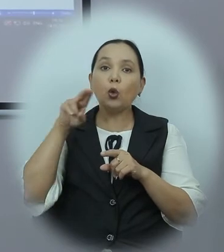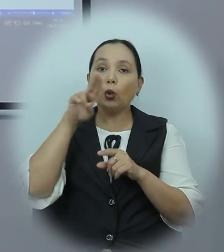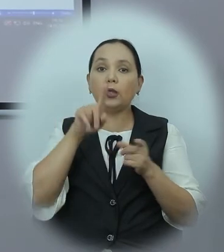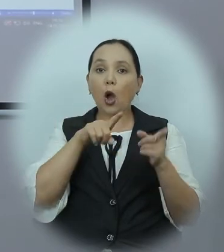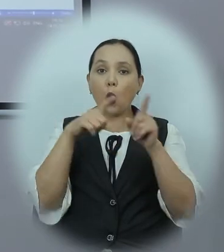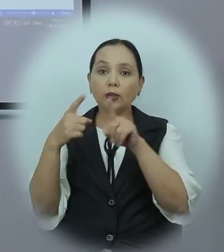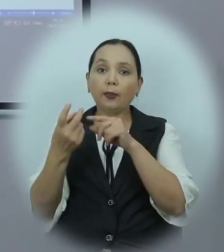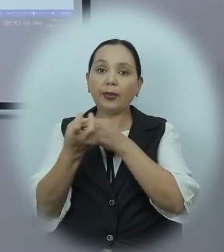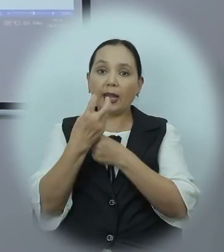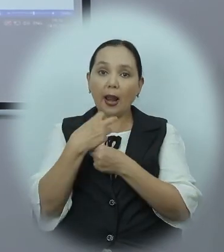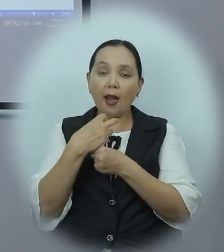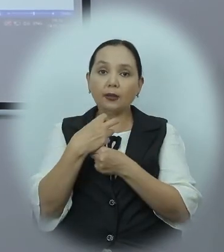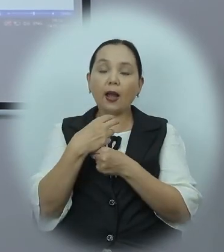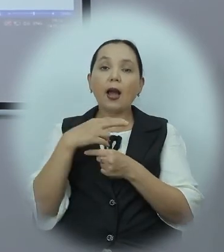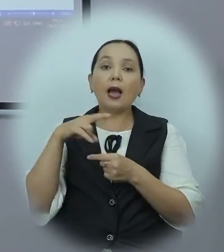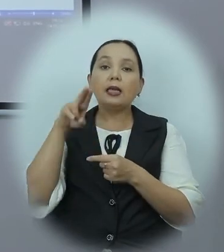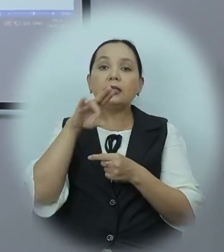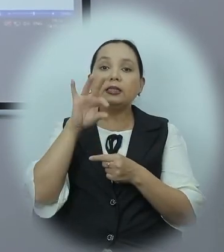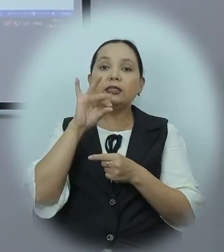mana. Ya'ni diyod